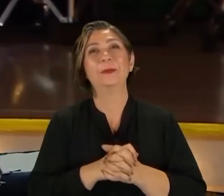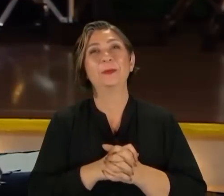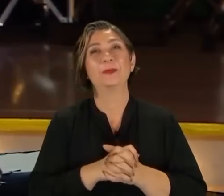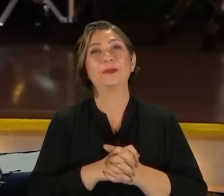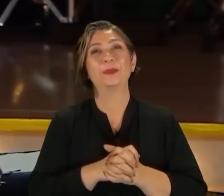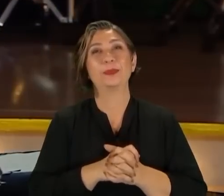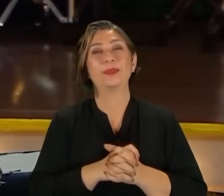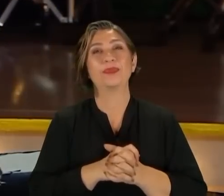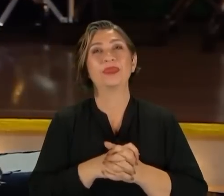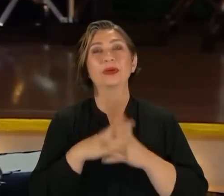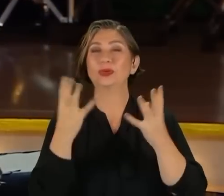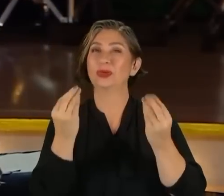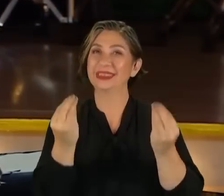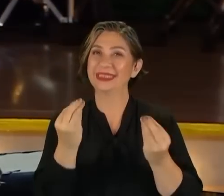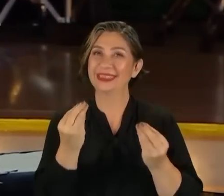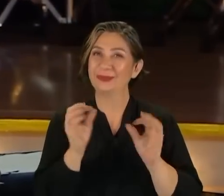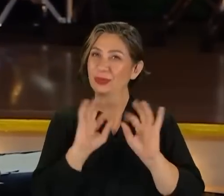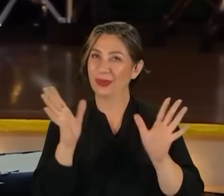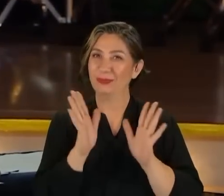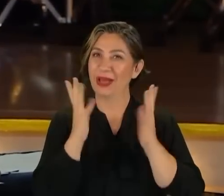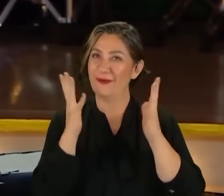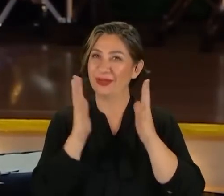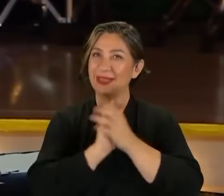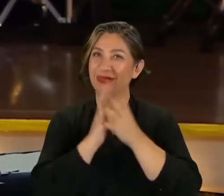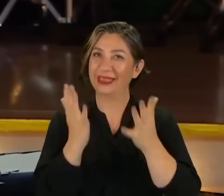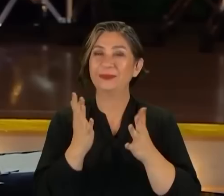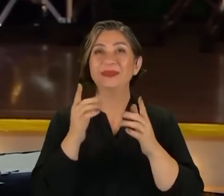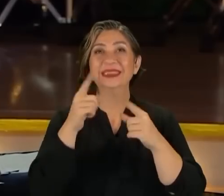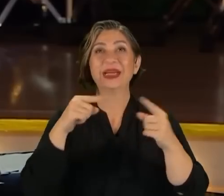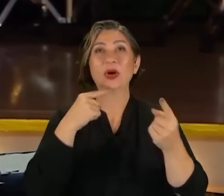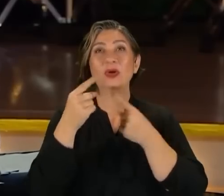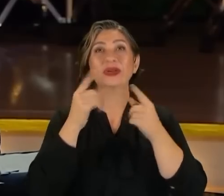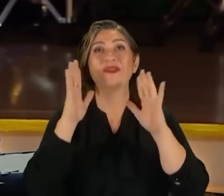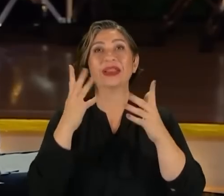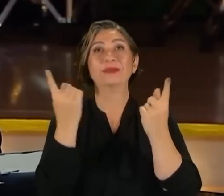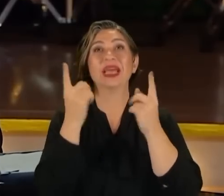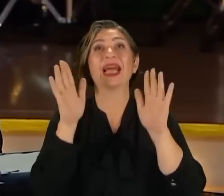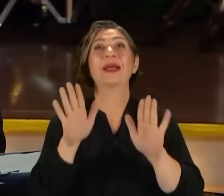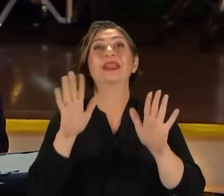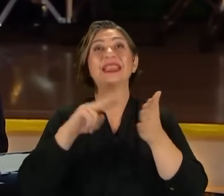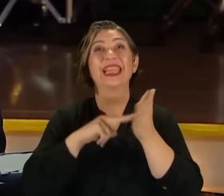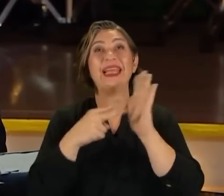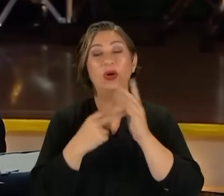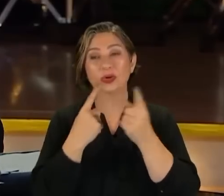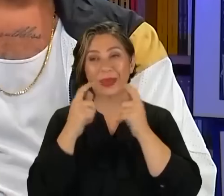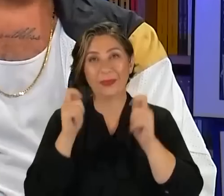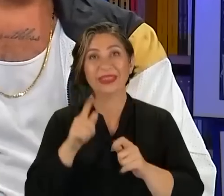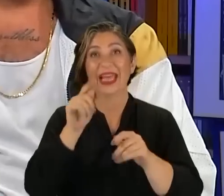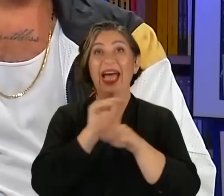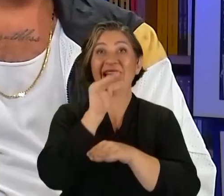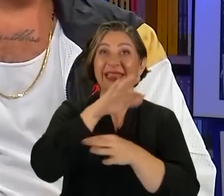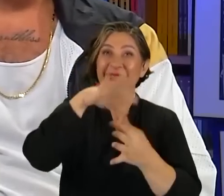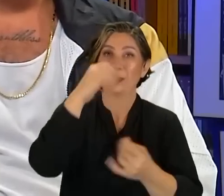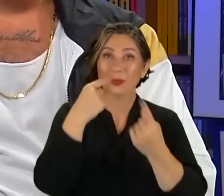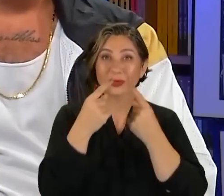Peki. Çok iyisiniz, çok iyisiniz. Bravo, tebrik ederim. Sizle konuşacağım fazla bir şey yok. Teknik konuşmayı yaptık, sizin